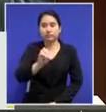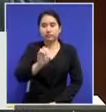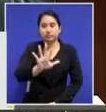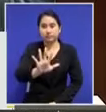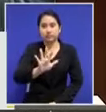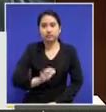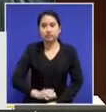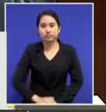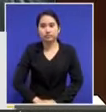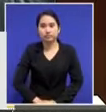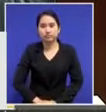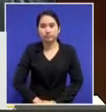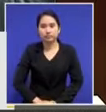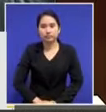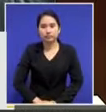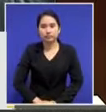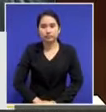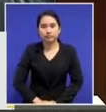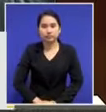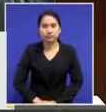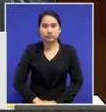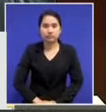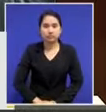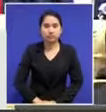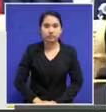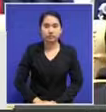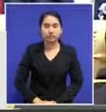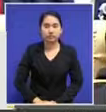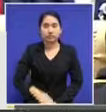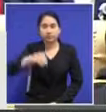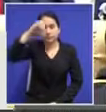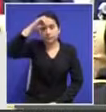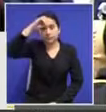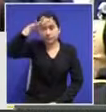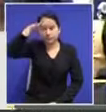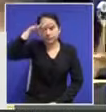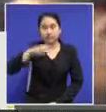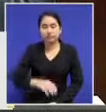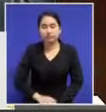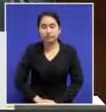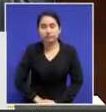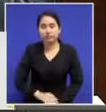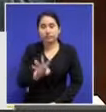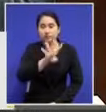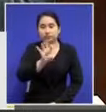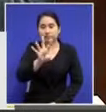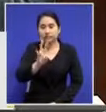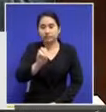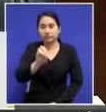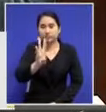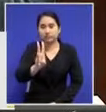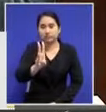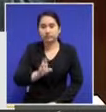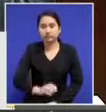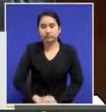475นายวัชราณวังขนาย นายธนาธรจึงรุ่งเรืองกิจครับ 476